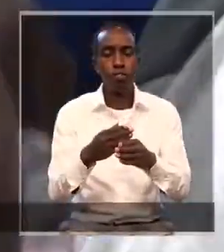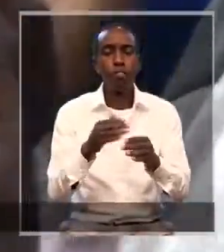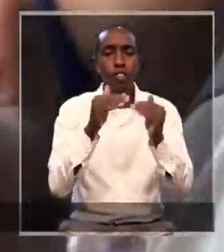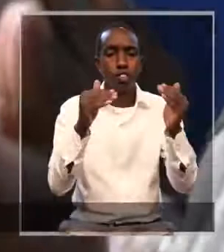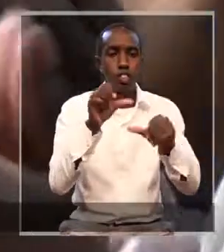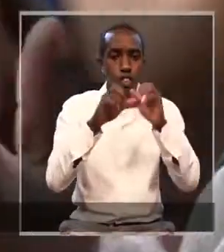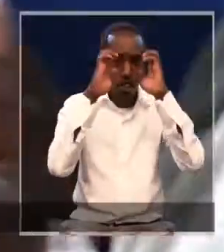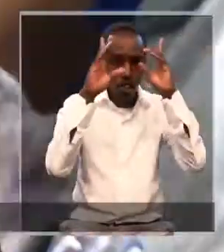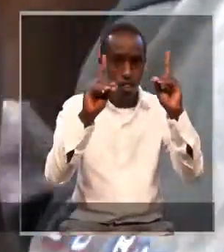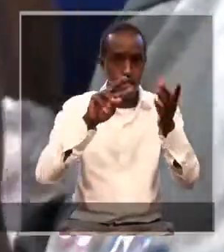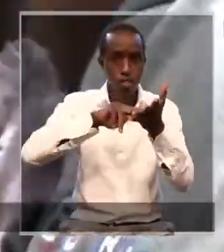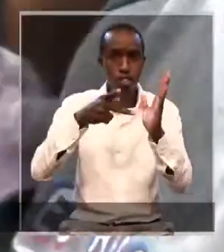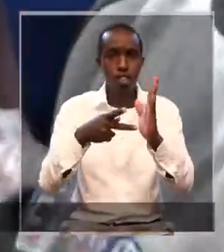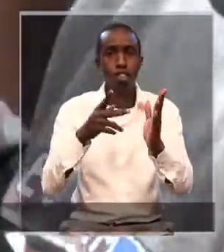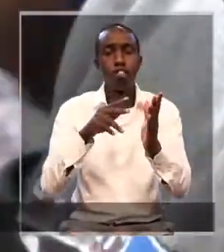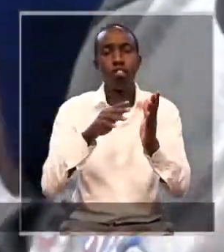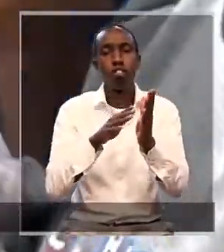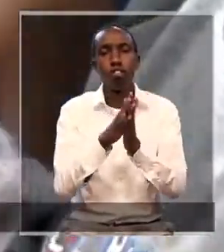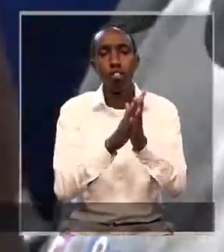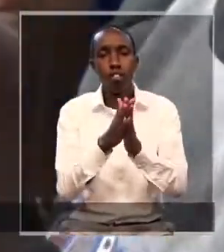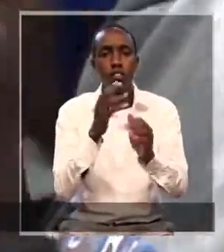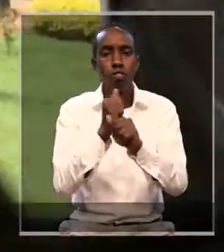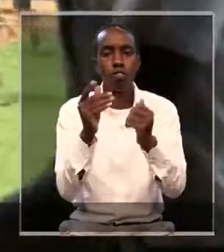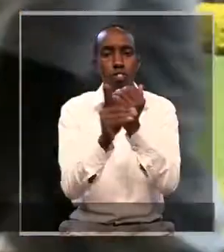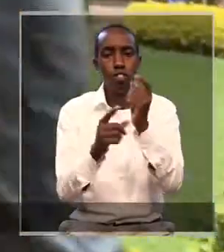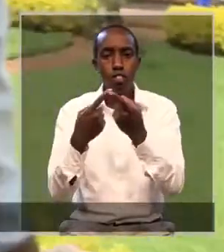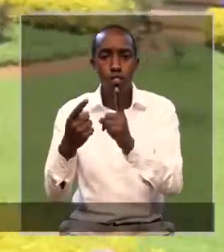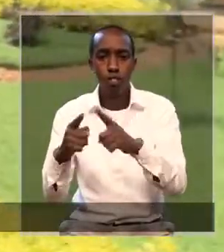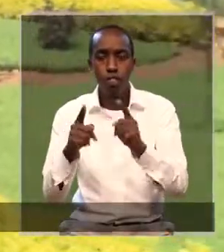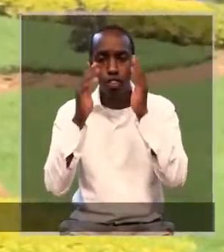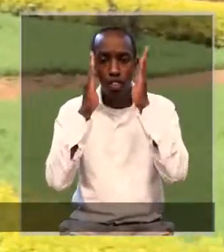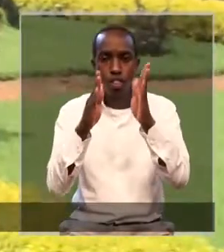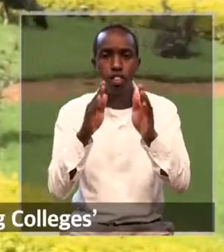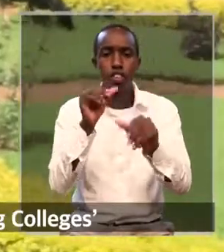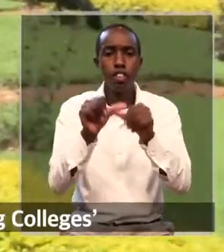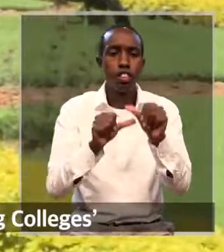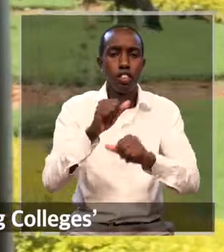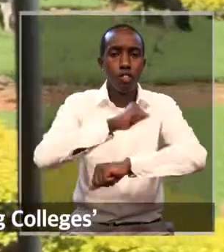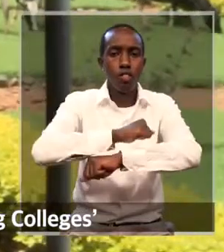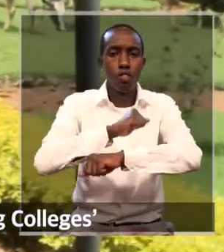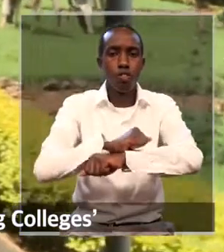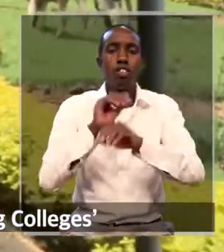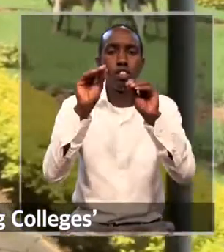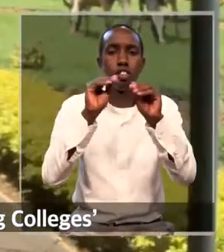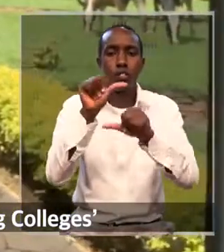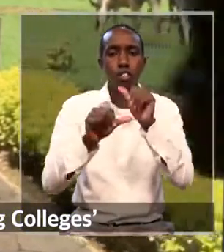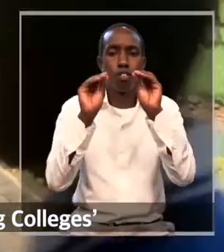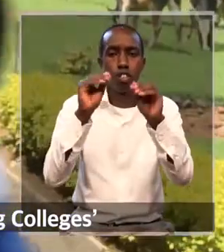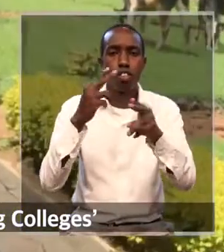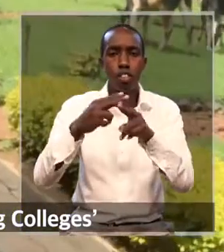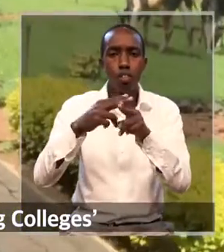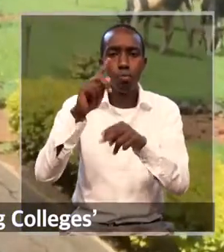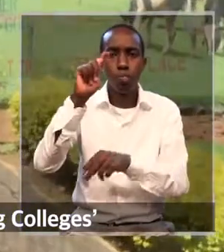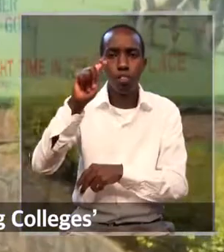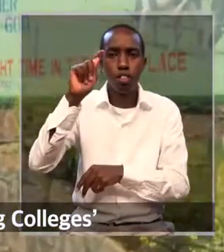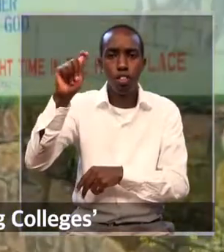Mu rwego rw'uburezi, uyu mushinga Inspired wakoreye mu turere dutandukanye, by'umwihariko bakibanda ku mashuri yigisha kwigisha azwi ku